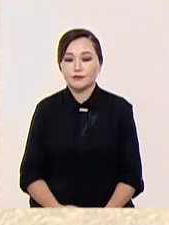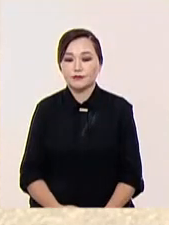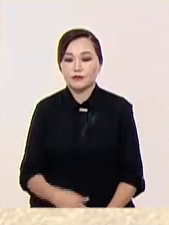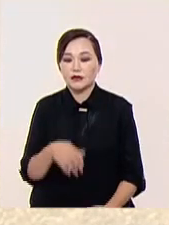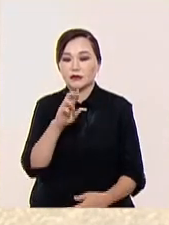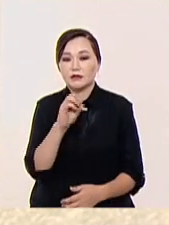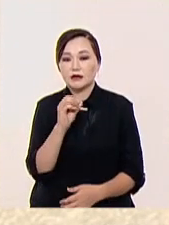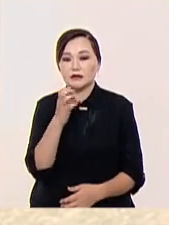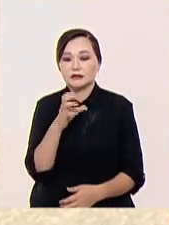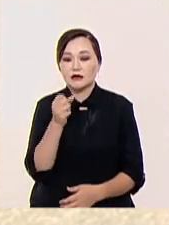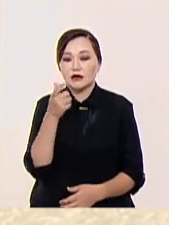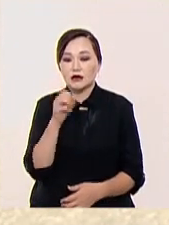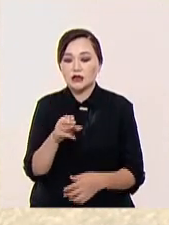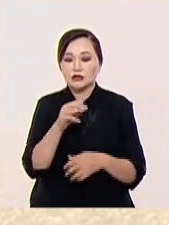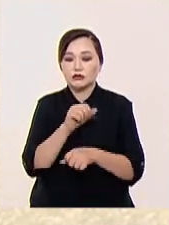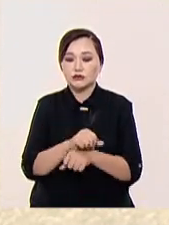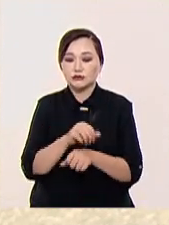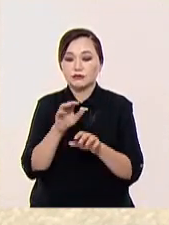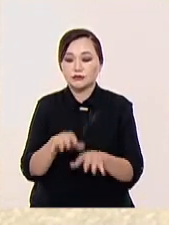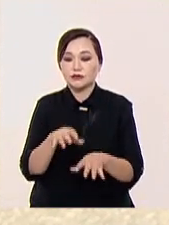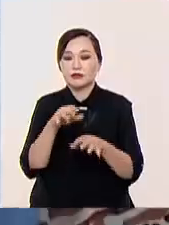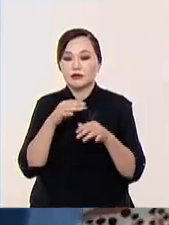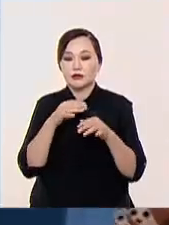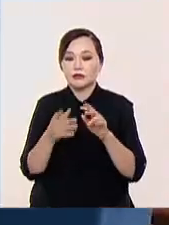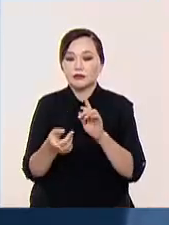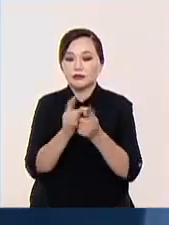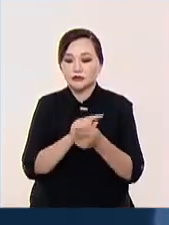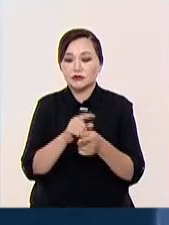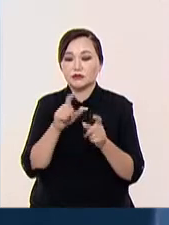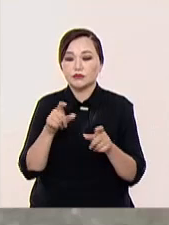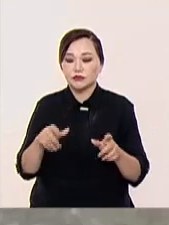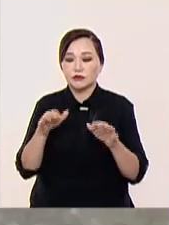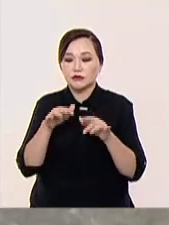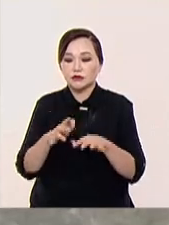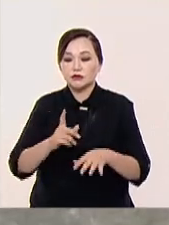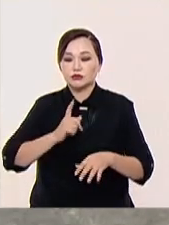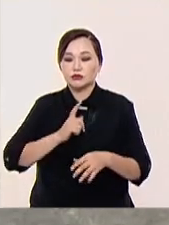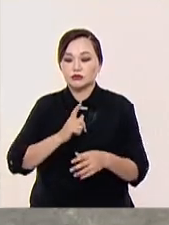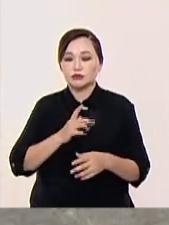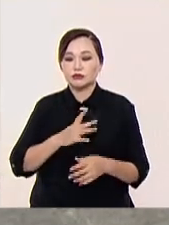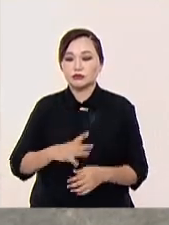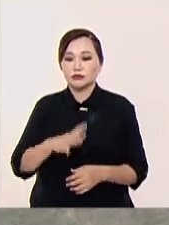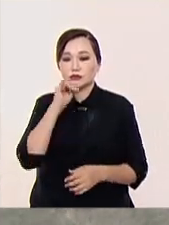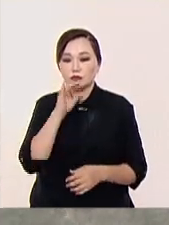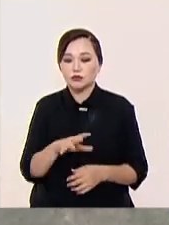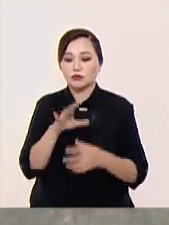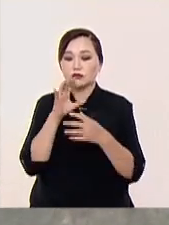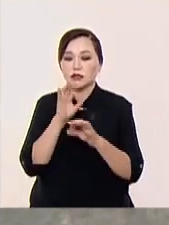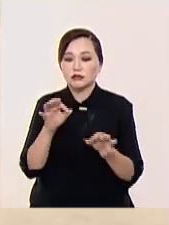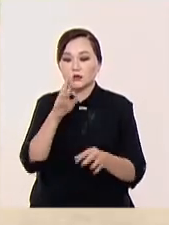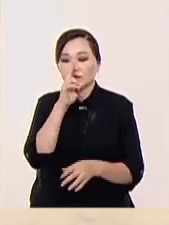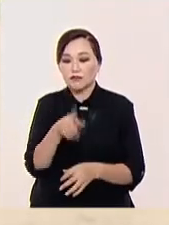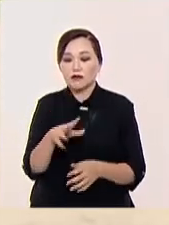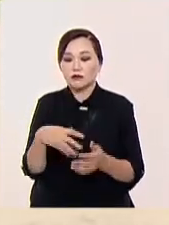Бес ағаштықтағы аялдама айқай-шудың сахнасына айналған. Автобусты сарыла күткен елдің сабыры сарқылған. Айтуларынша 2 жылдан